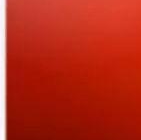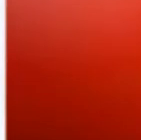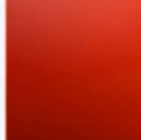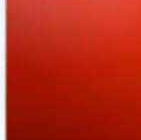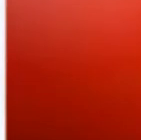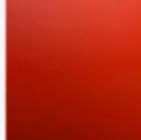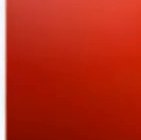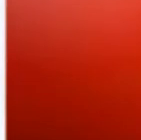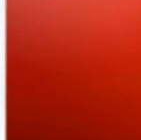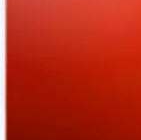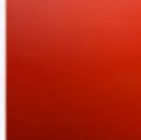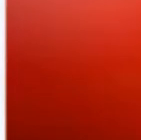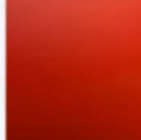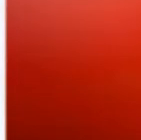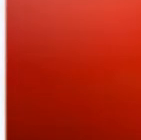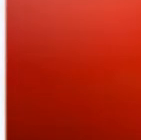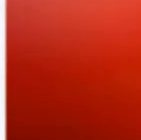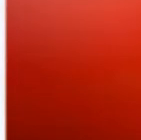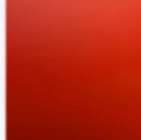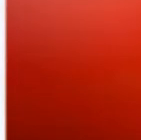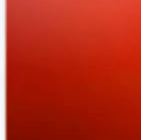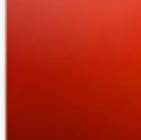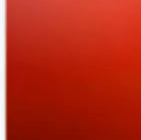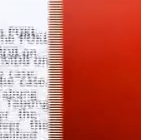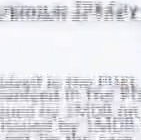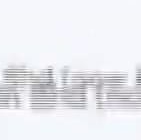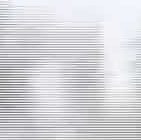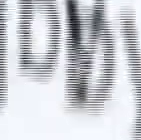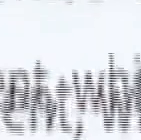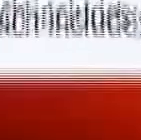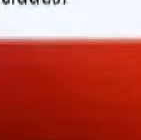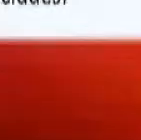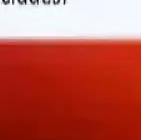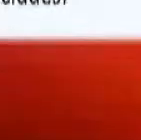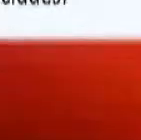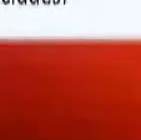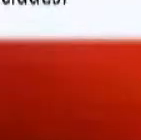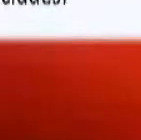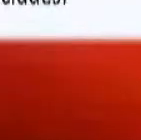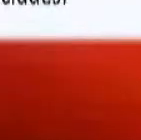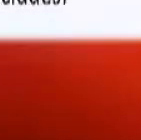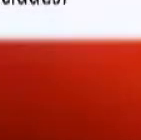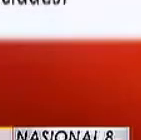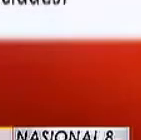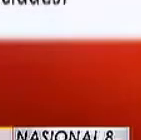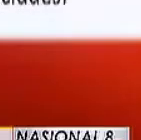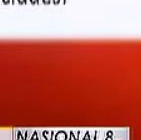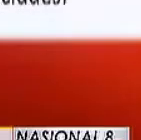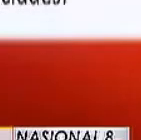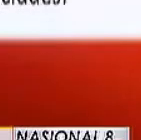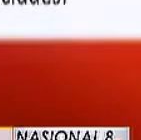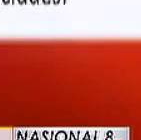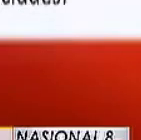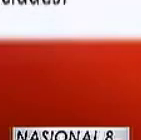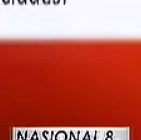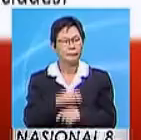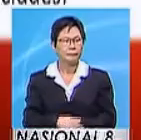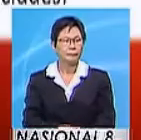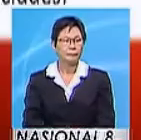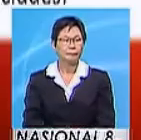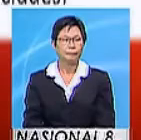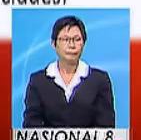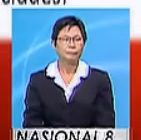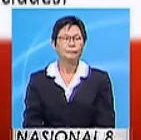pembiayaan yuran dan perbelanjaan program suku selain membiayai akaun pembiayaan yang diper serta keperluan